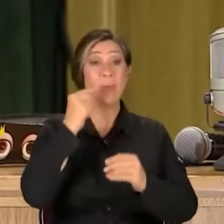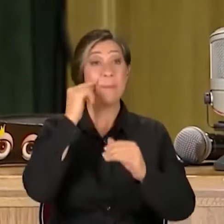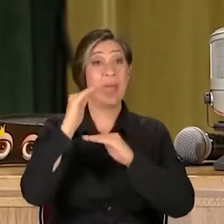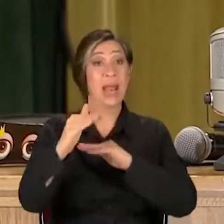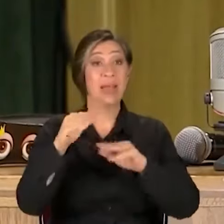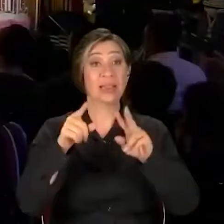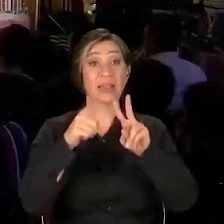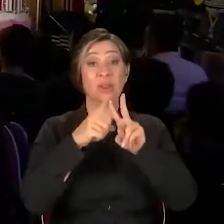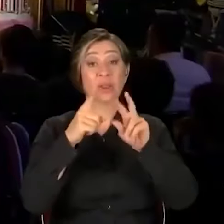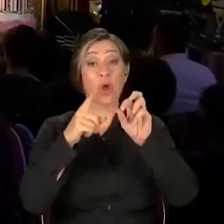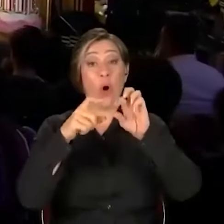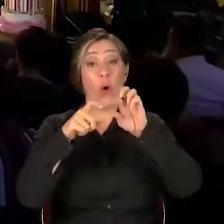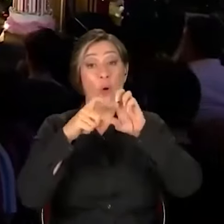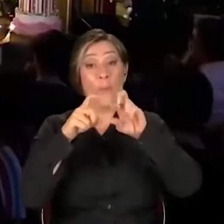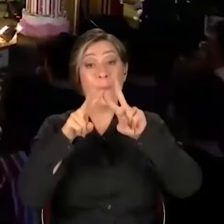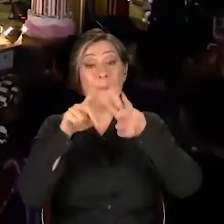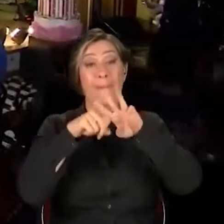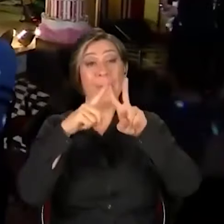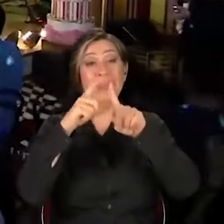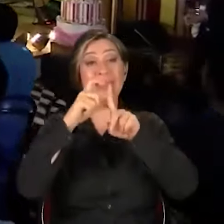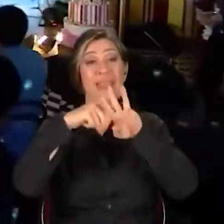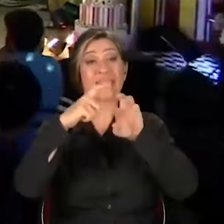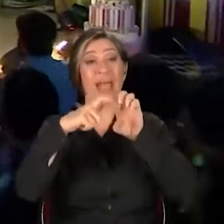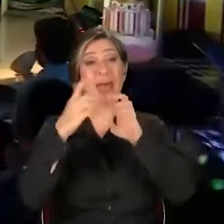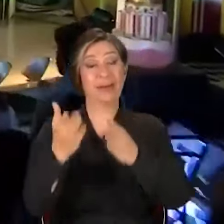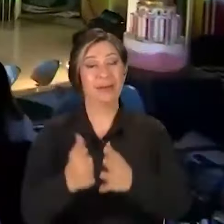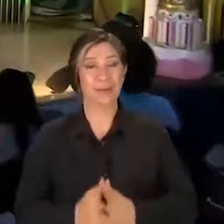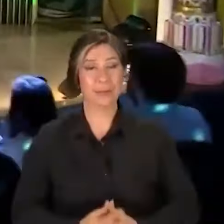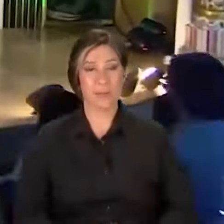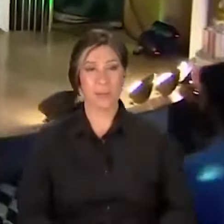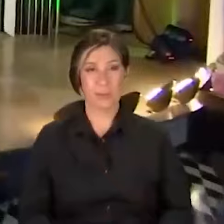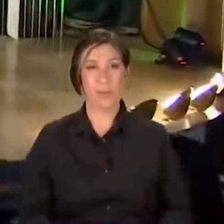Hanımlar beyler, Norm Ender.